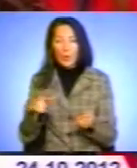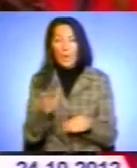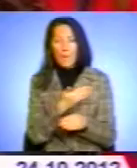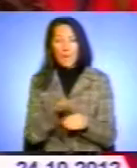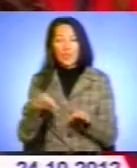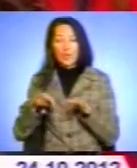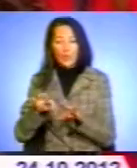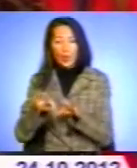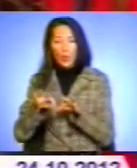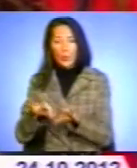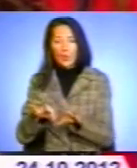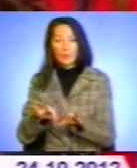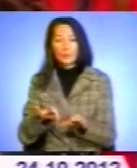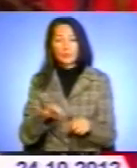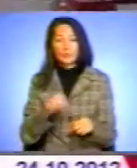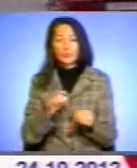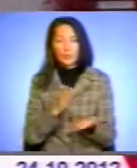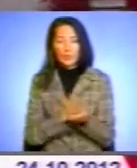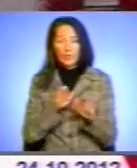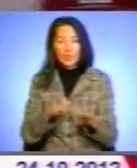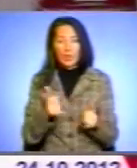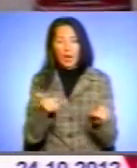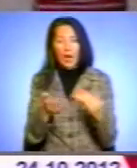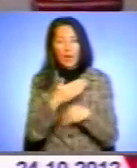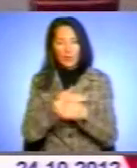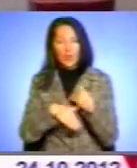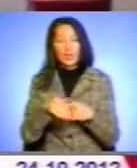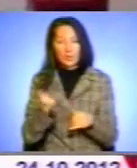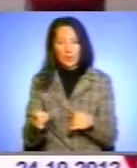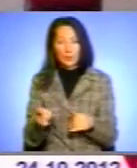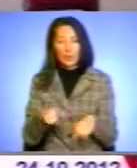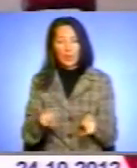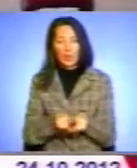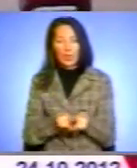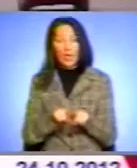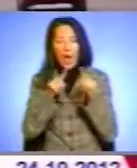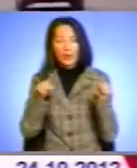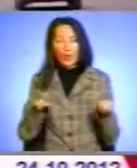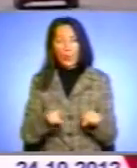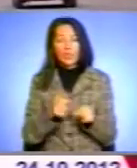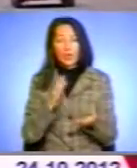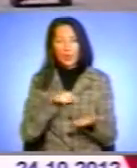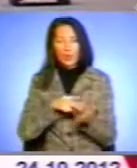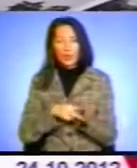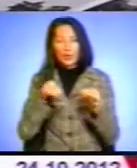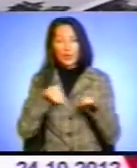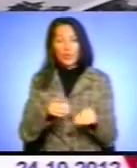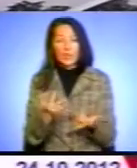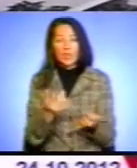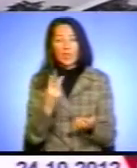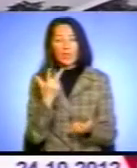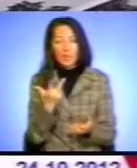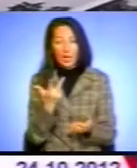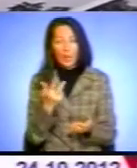які позначають місця для паркування для інвалідів. Таких автоматів для паркування планують встановити ще близько 3. Вони будуть розміщені